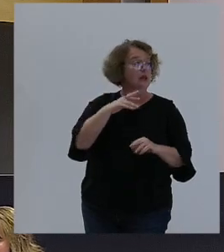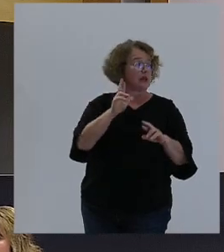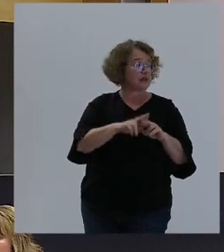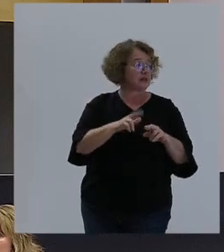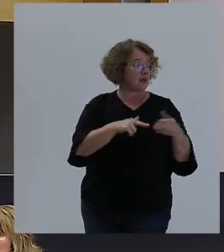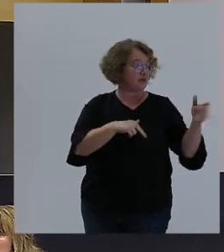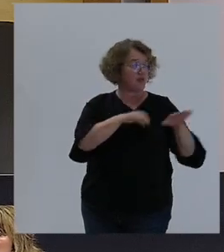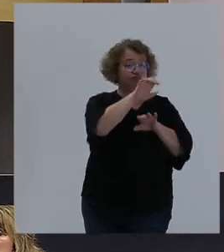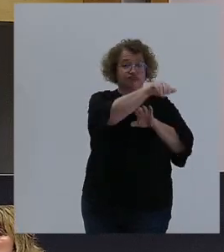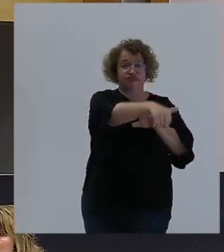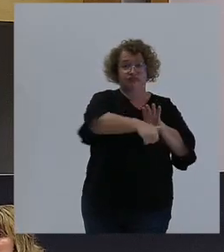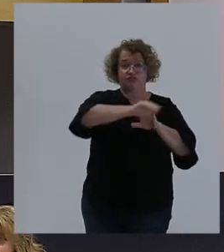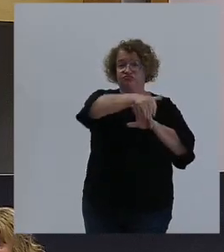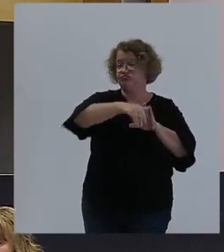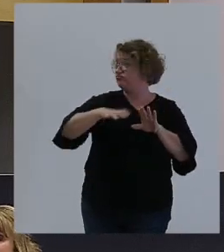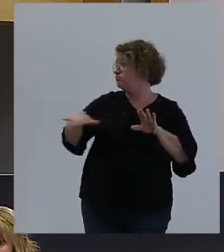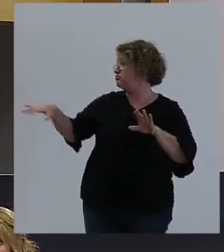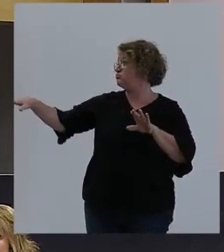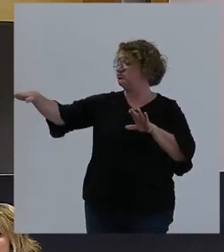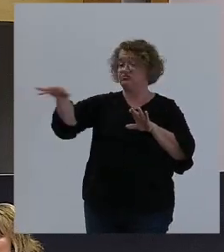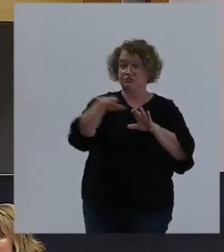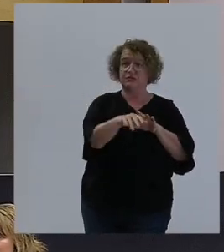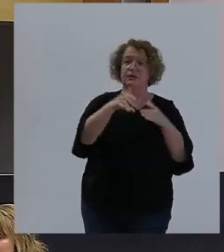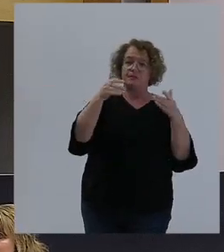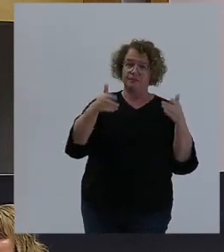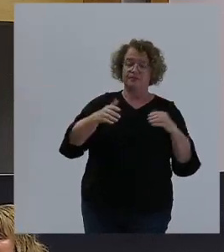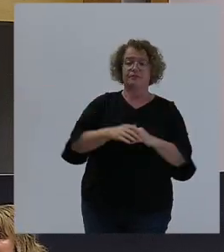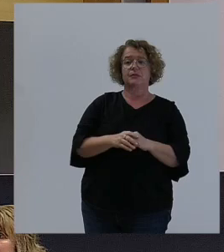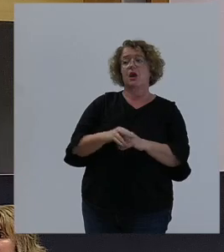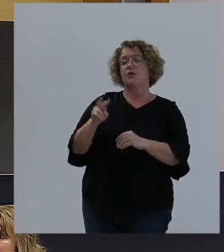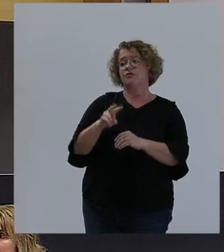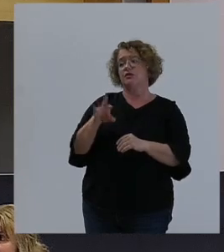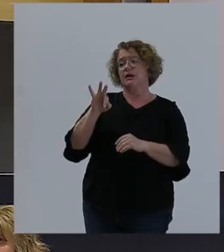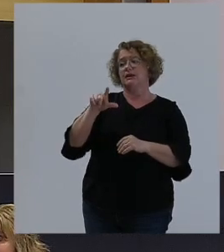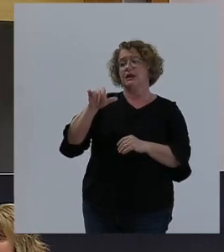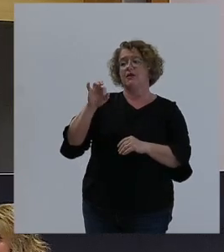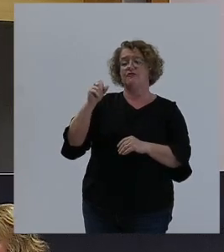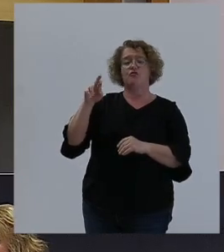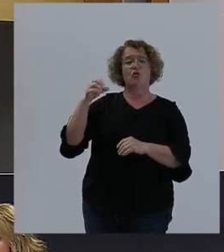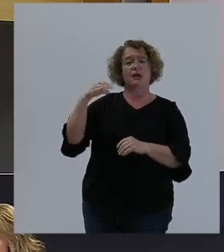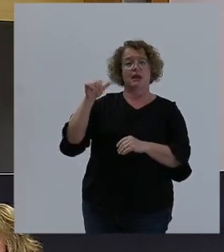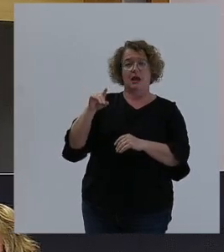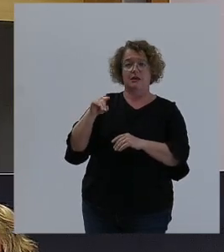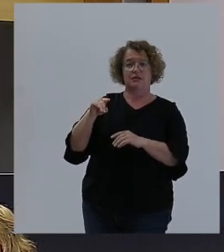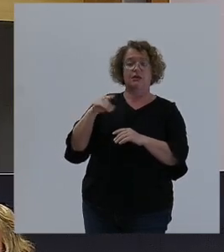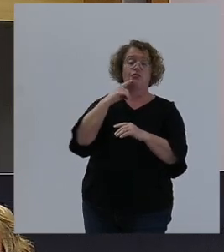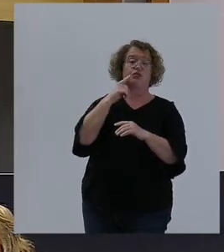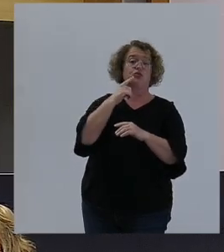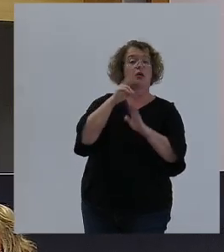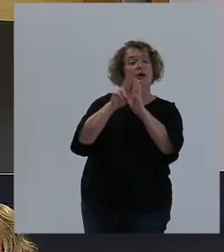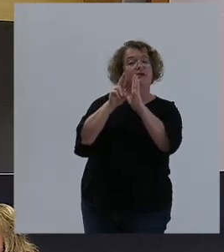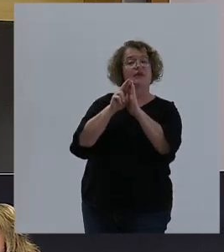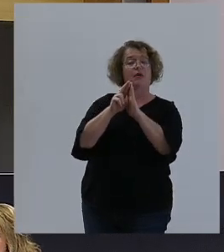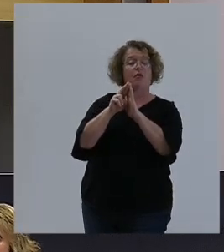etc. Donc, on a travaillé avec Violaine Lafourcade au Pôle Handicap sur le schéma directeur du handicap qui a été voté en CA